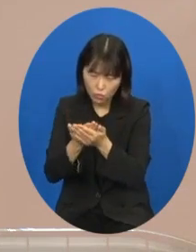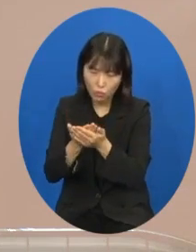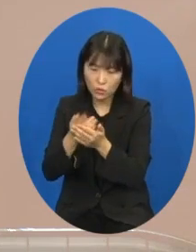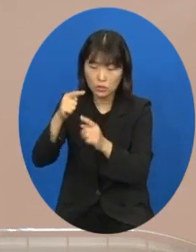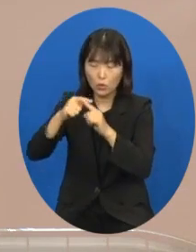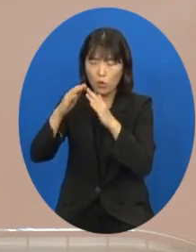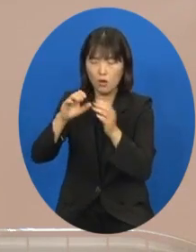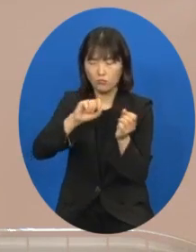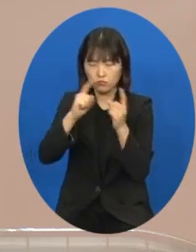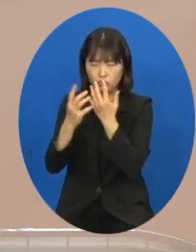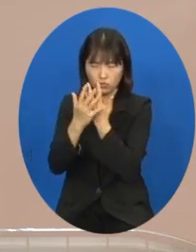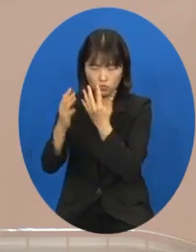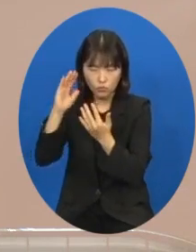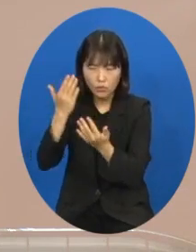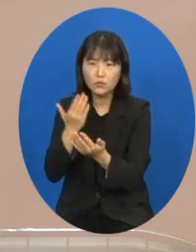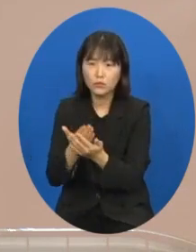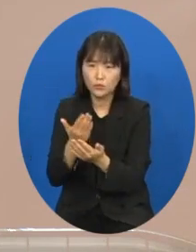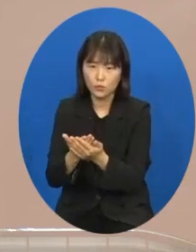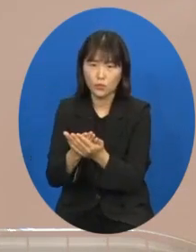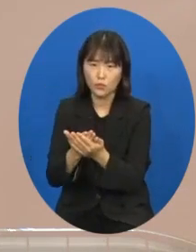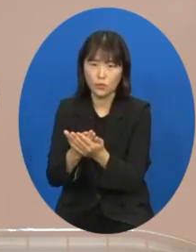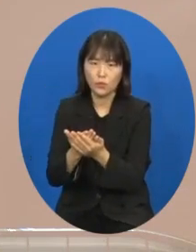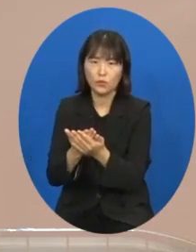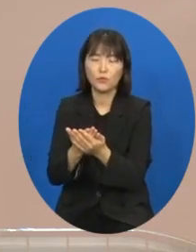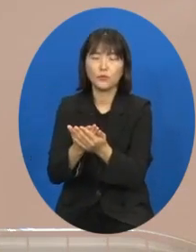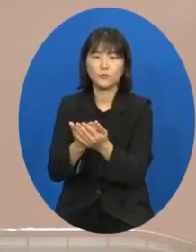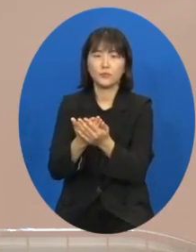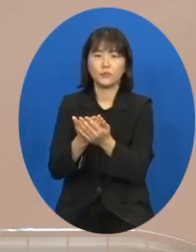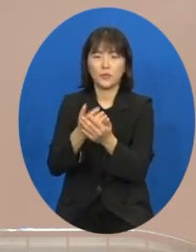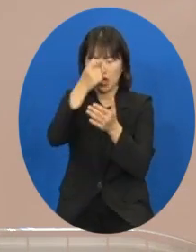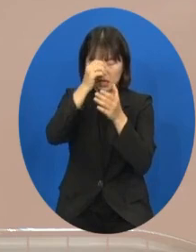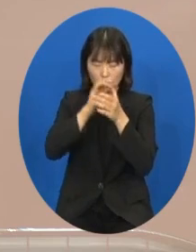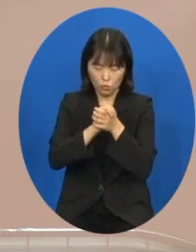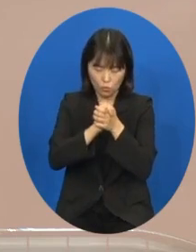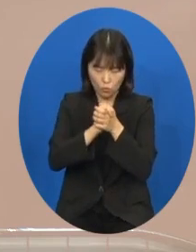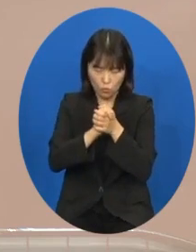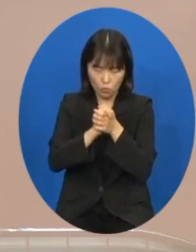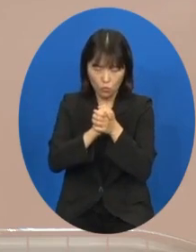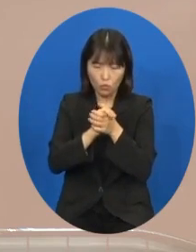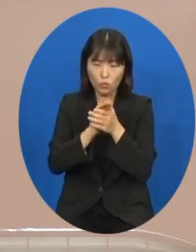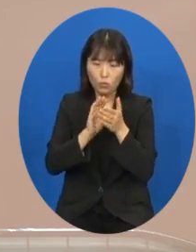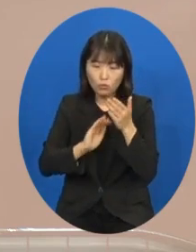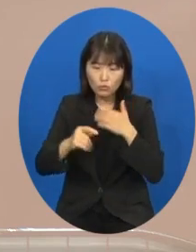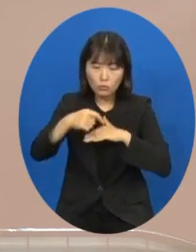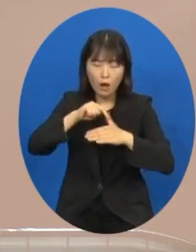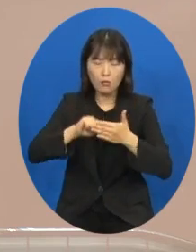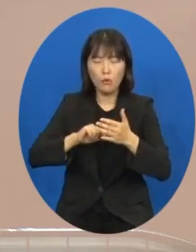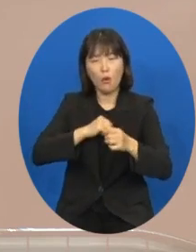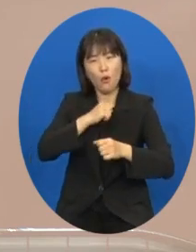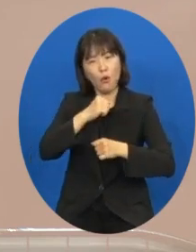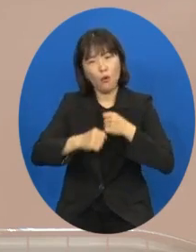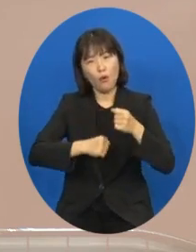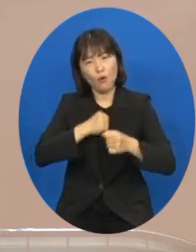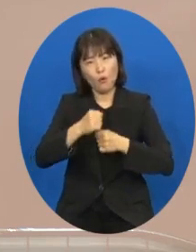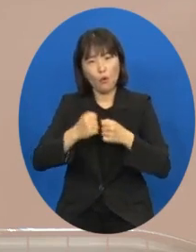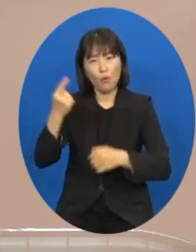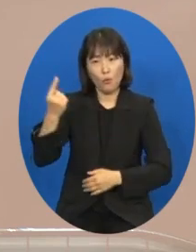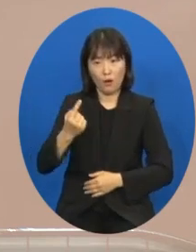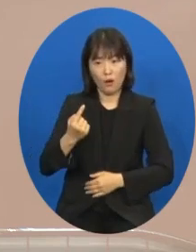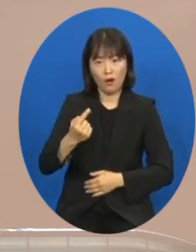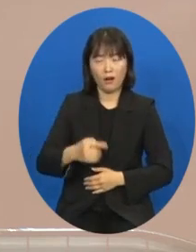교회가 부흥되게 해 주옵소서. 그렇게 기도하면서 마음의 자유함이 왔습니다.